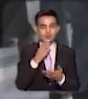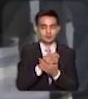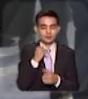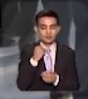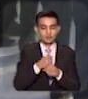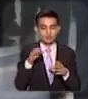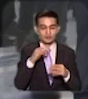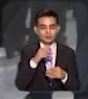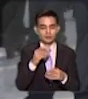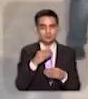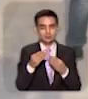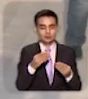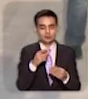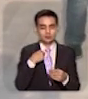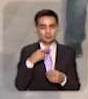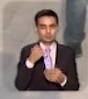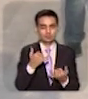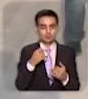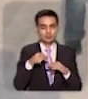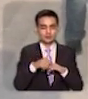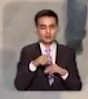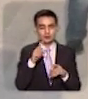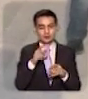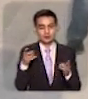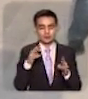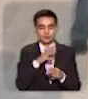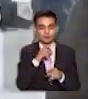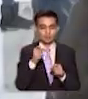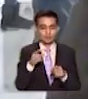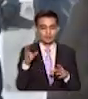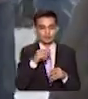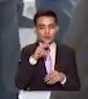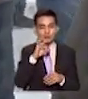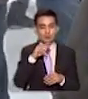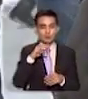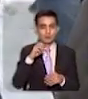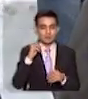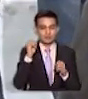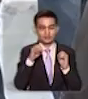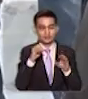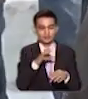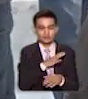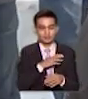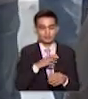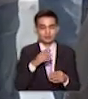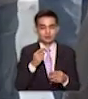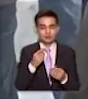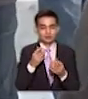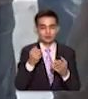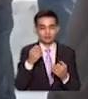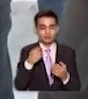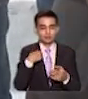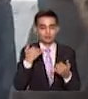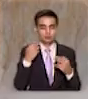қолда бардың бәрін ломбардқа өткіздім. Енді не істерімді білмеймін деп зар еңіреп отыр. Осталось только мои органы продать и все, чтобы с